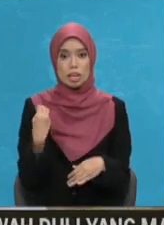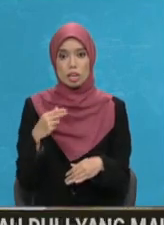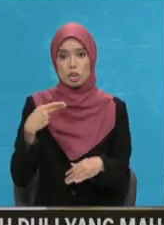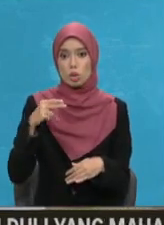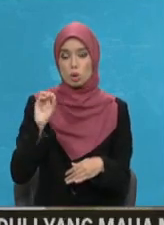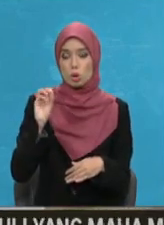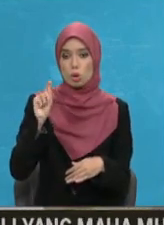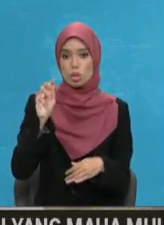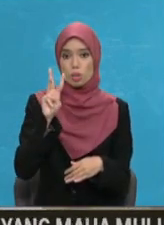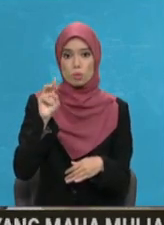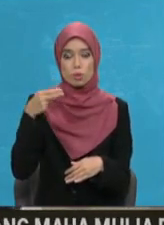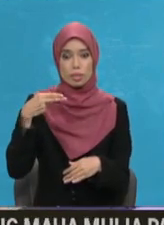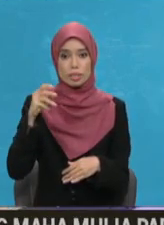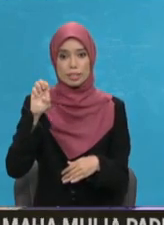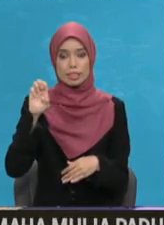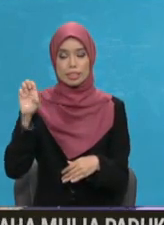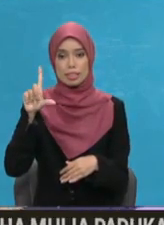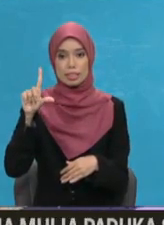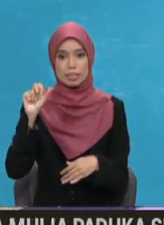tunjuk cara obat sesuai